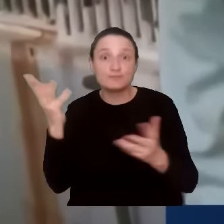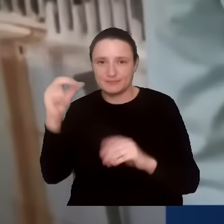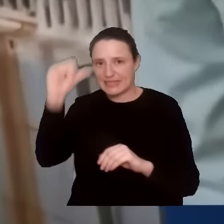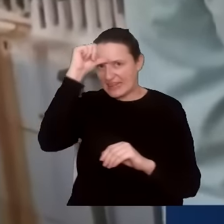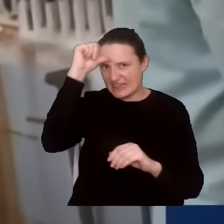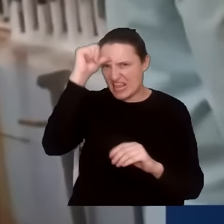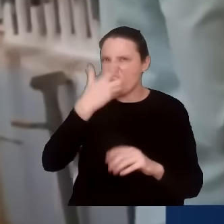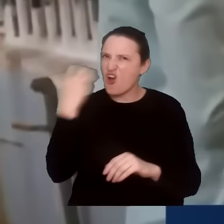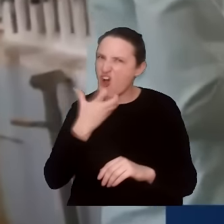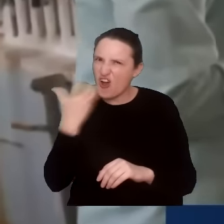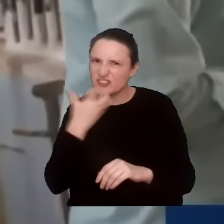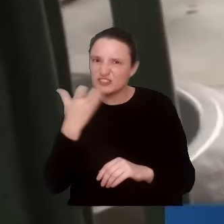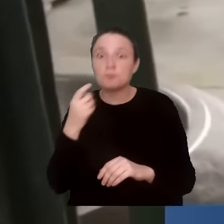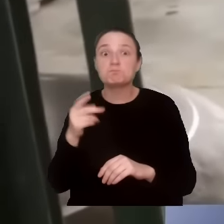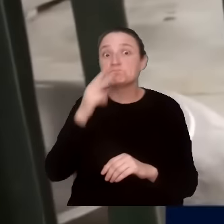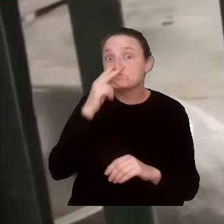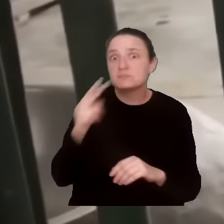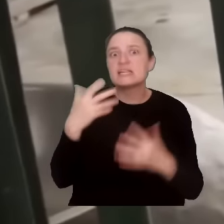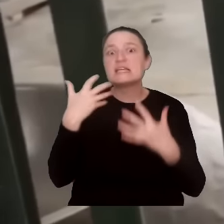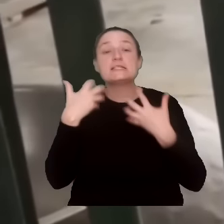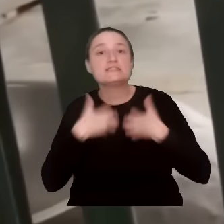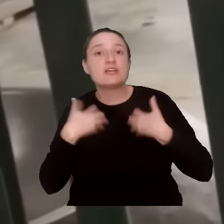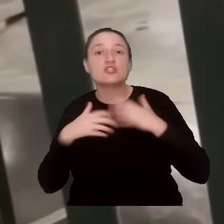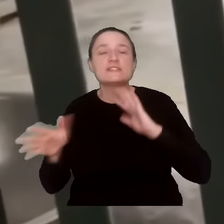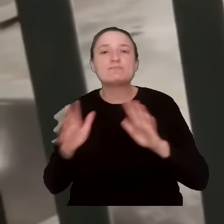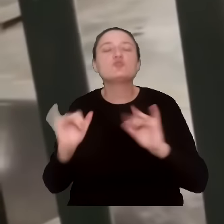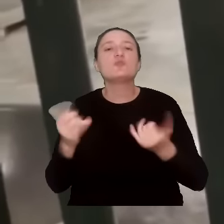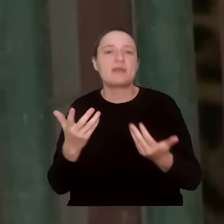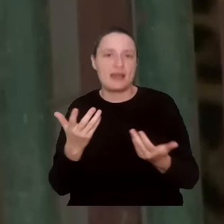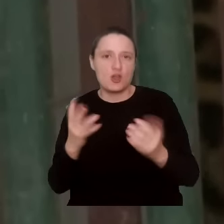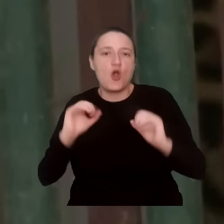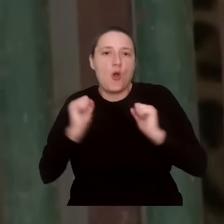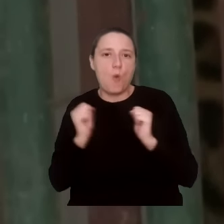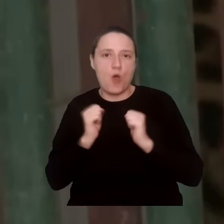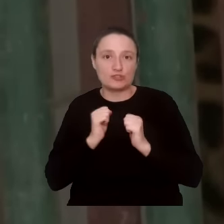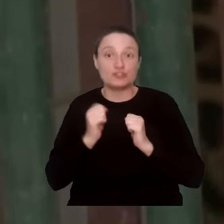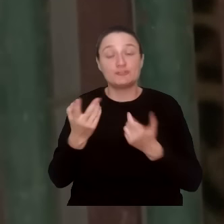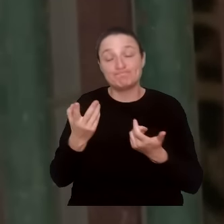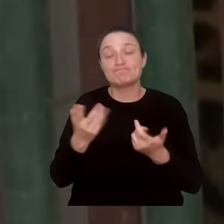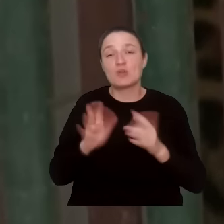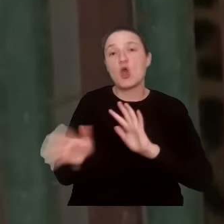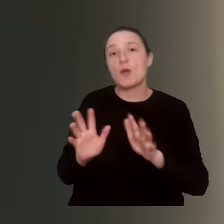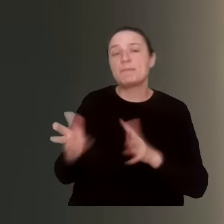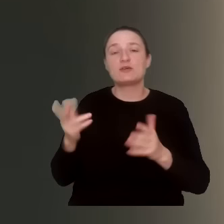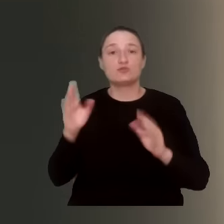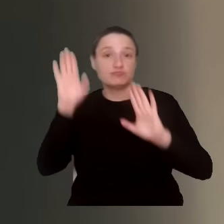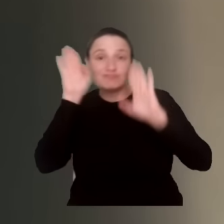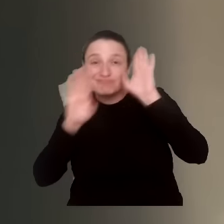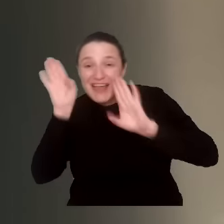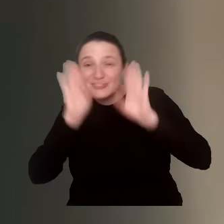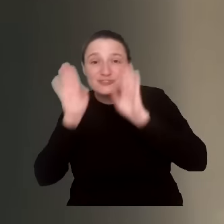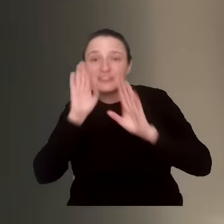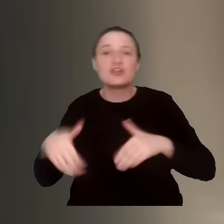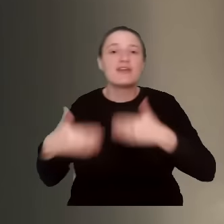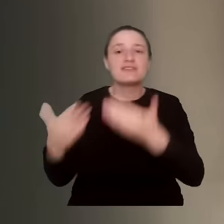Indiach. Tu można podchwycić kilka zwierzęcych trików na ochłodę. Sam raz na zbliżające się lato. Opiekunowie niedźwiedzi i gepardów serwują podopiecznym